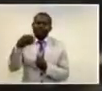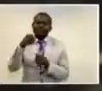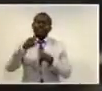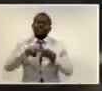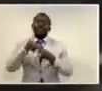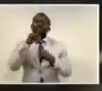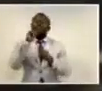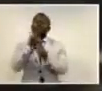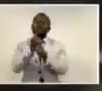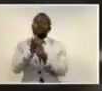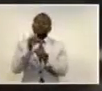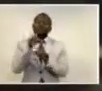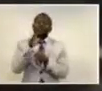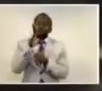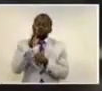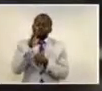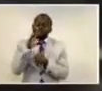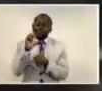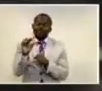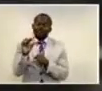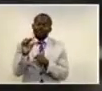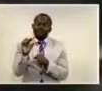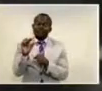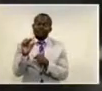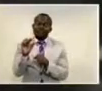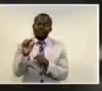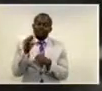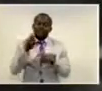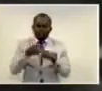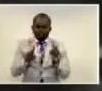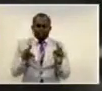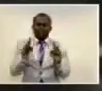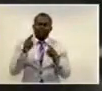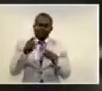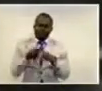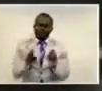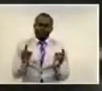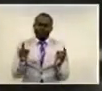ubusa murategereza ariko